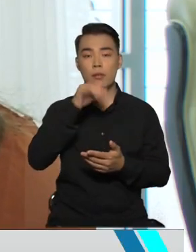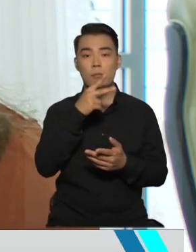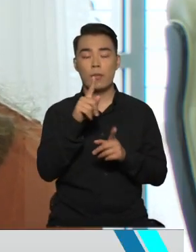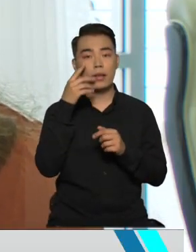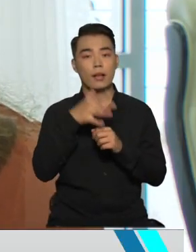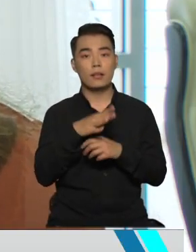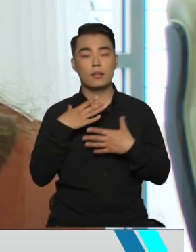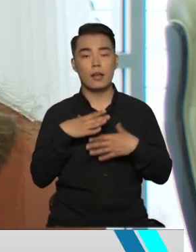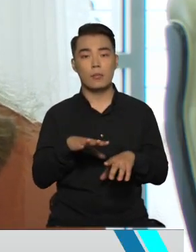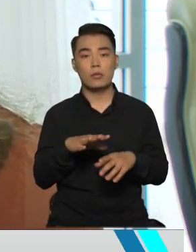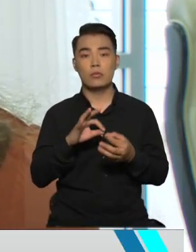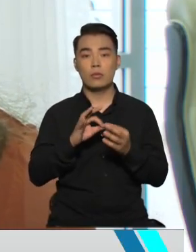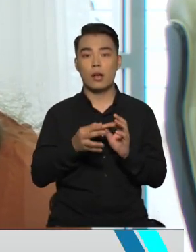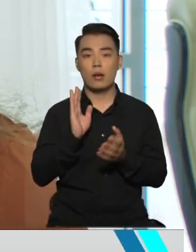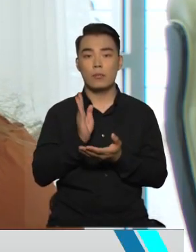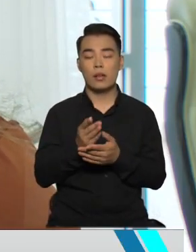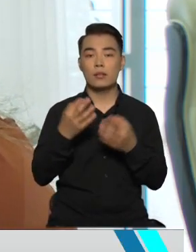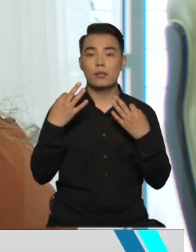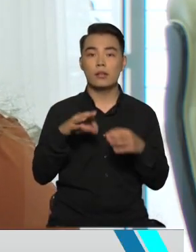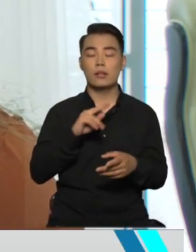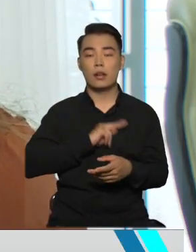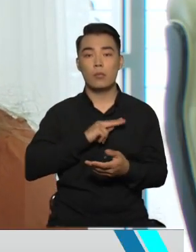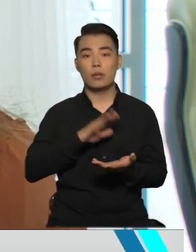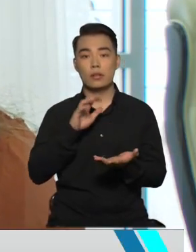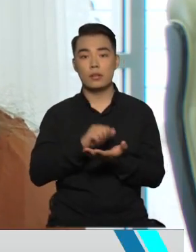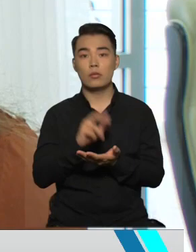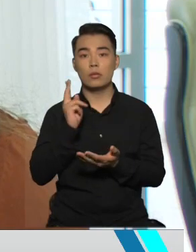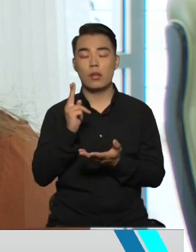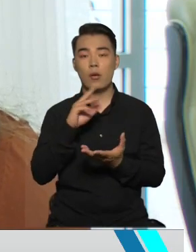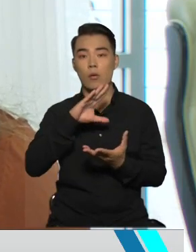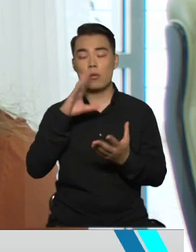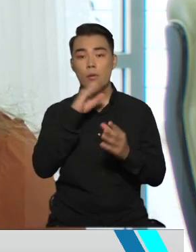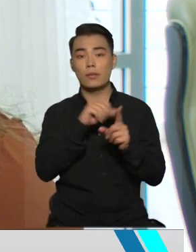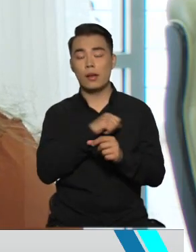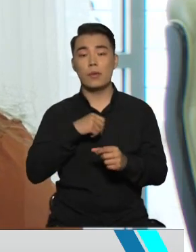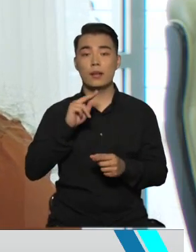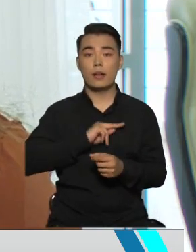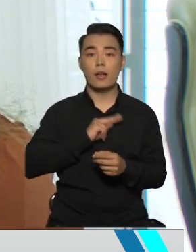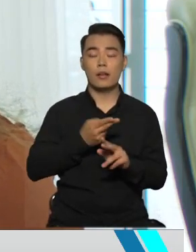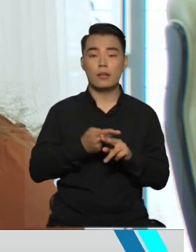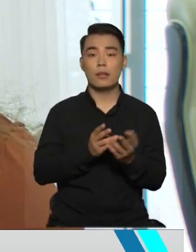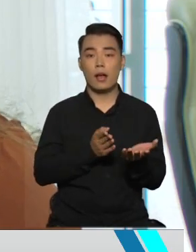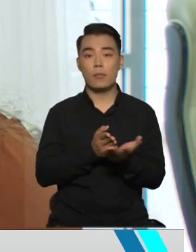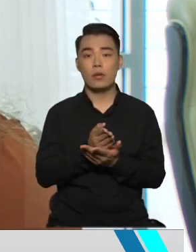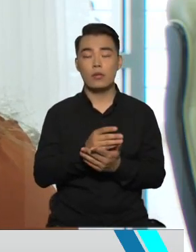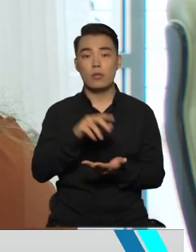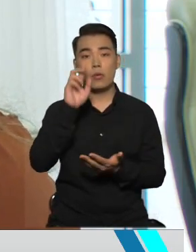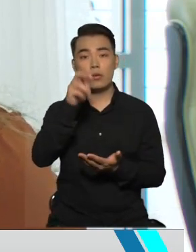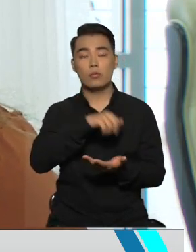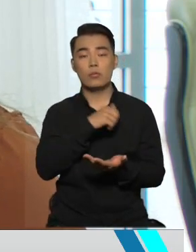целом признаем независимых работников. Да, это те, кто осуществляет свою работу вне каких-то трудовых договоров, то есть